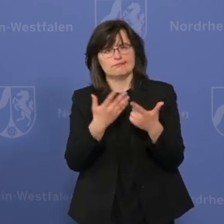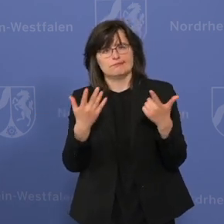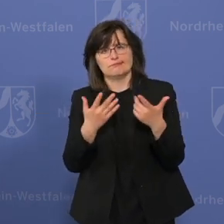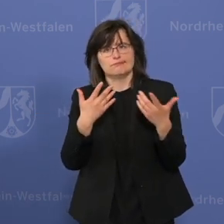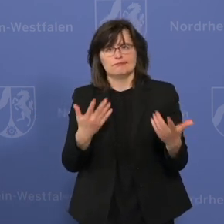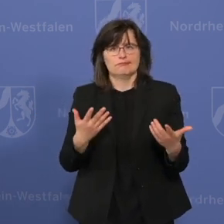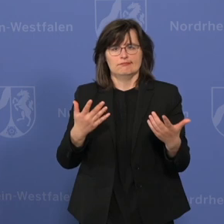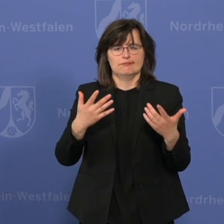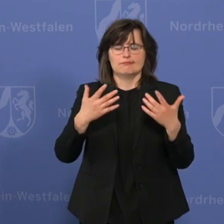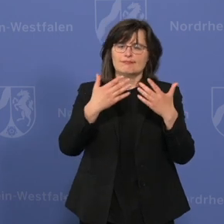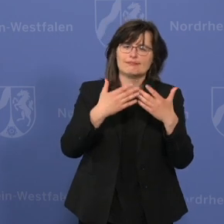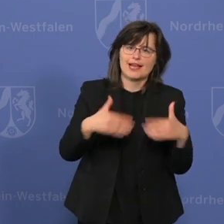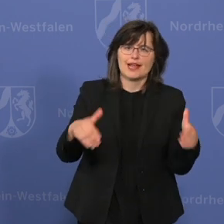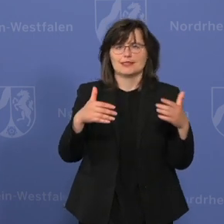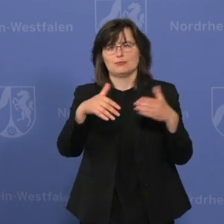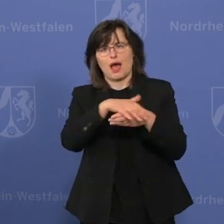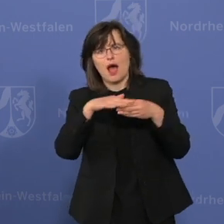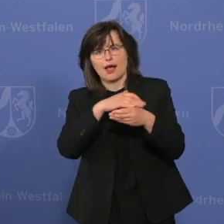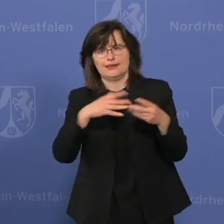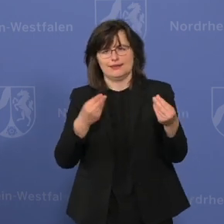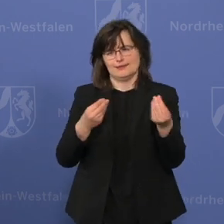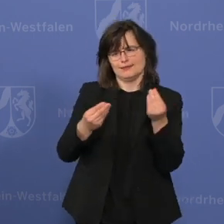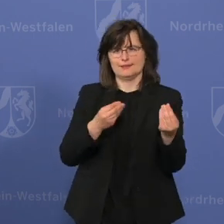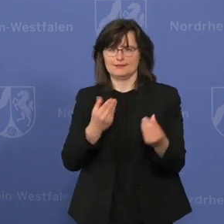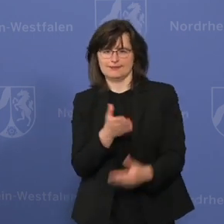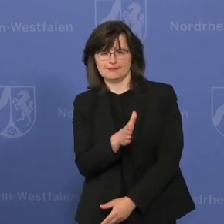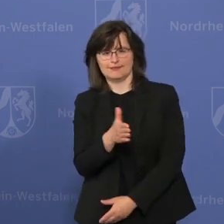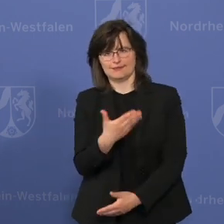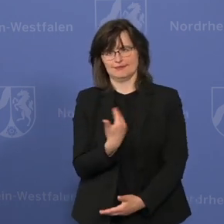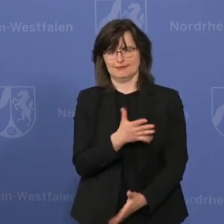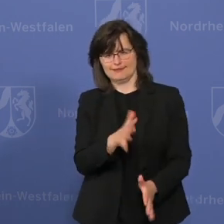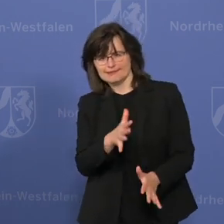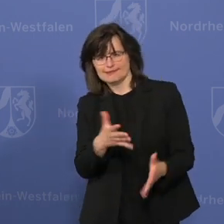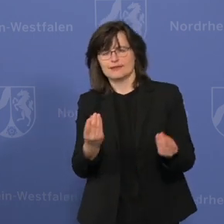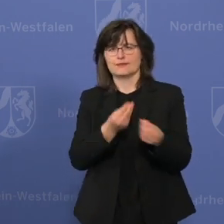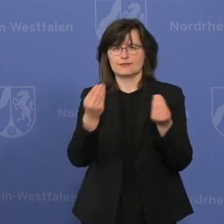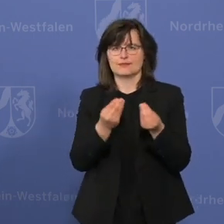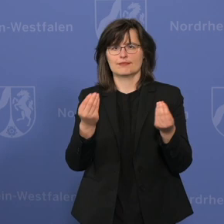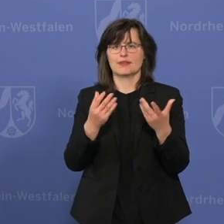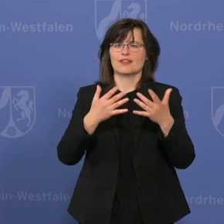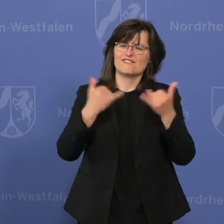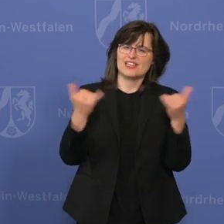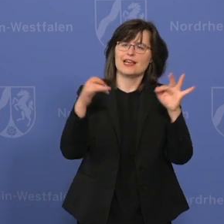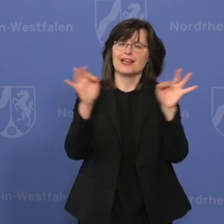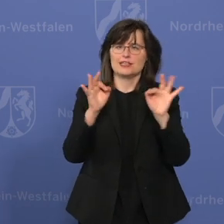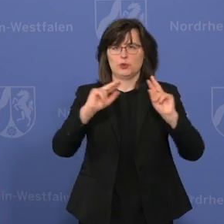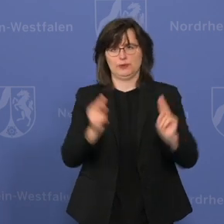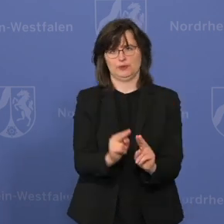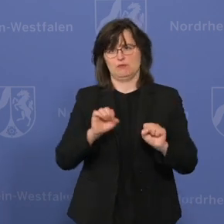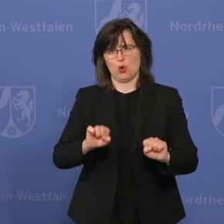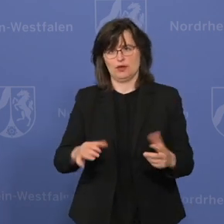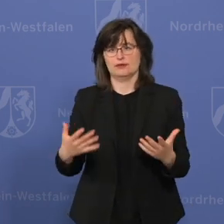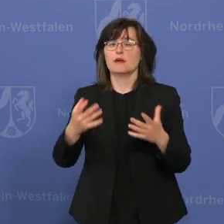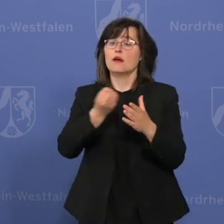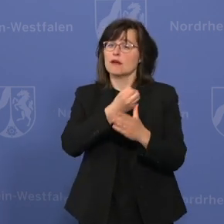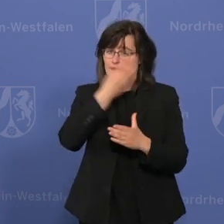ist, in Grenzbereichen dieses Risiko in diesen drei Feldern verringern. Und dazu trägt natürlich bei, dass wir Abstände